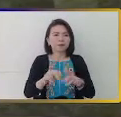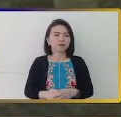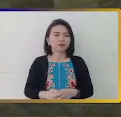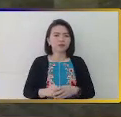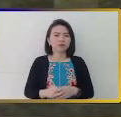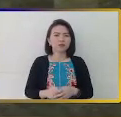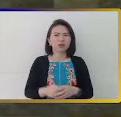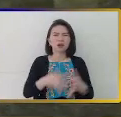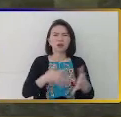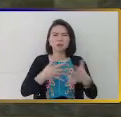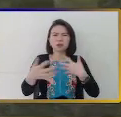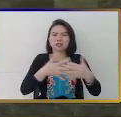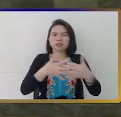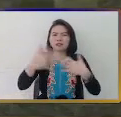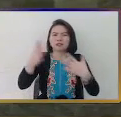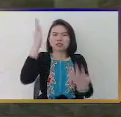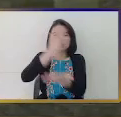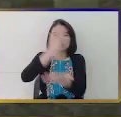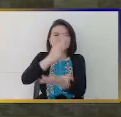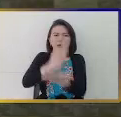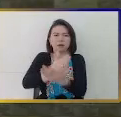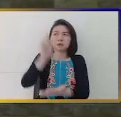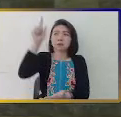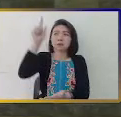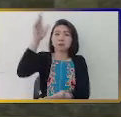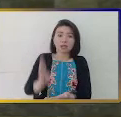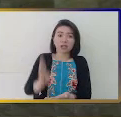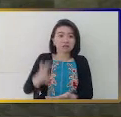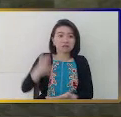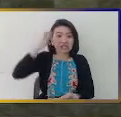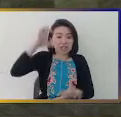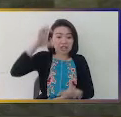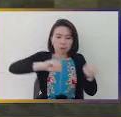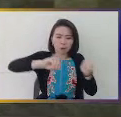anumang humahadlang sa Diyos ay kanyang inaalis.